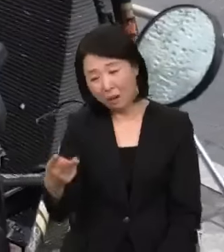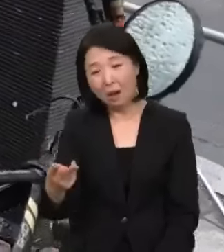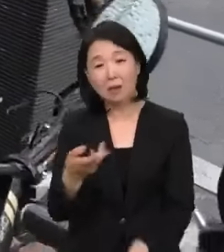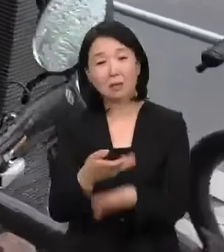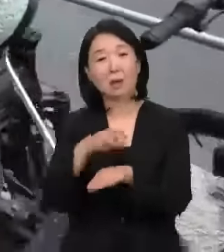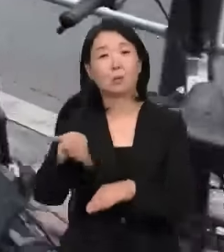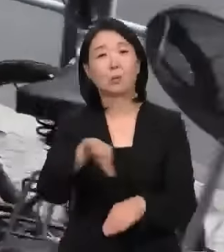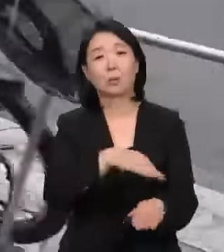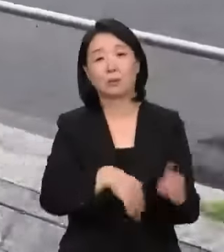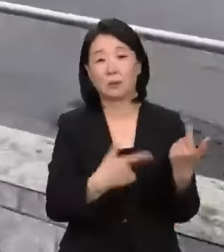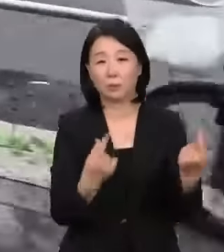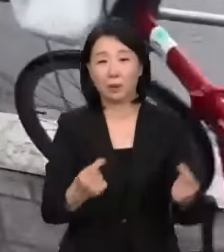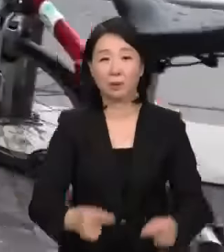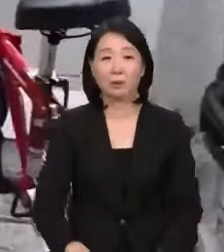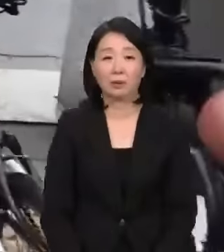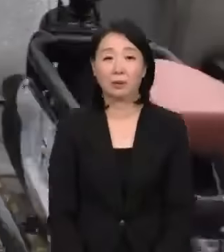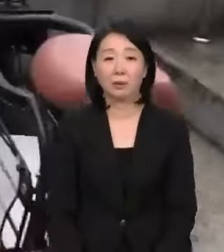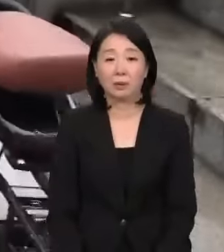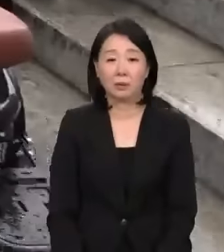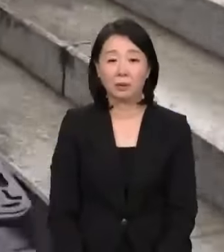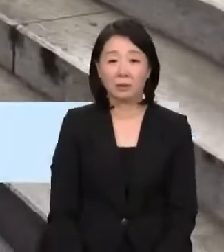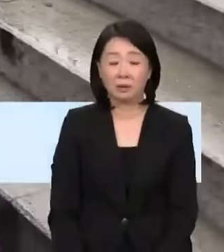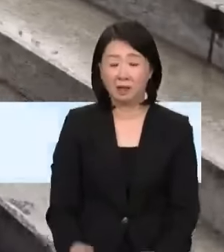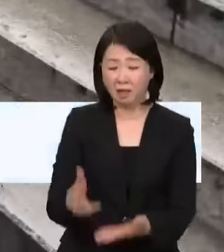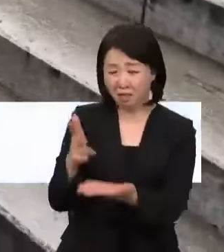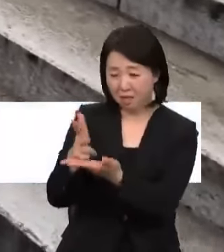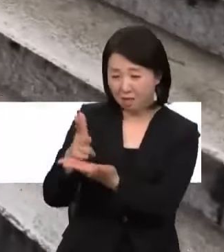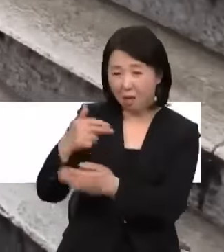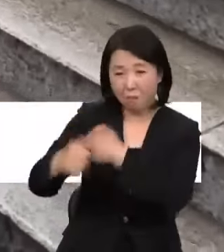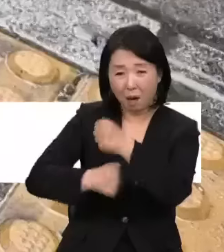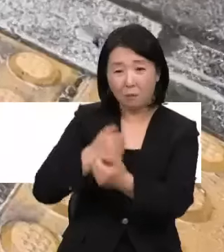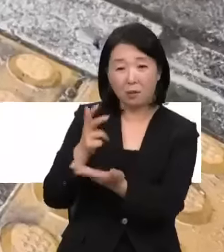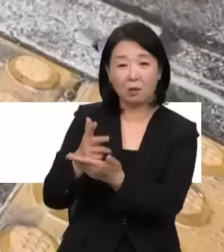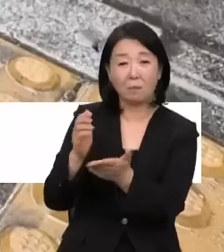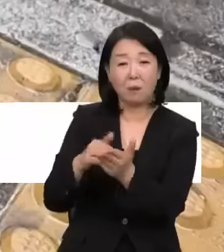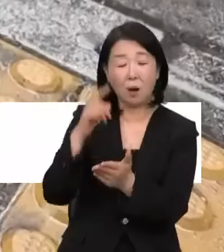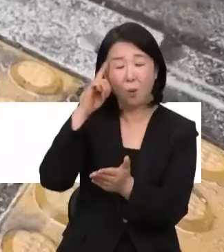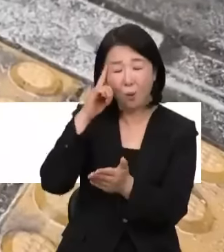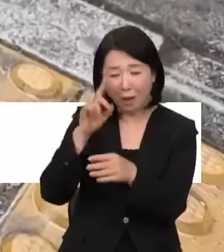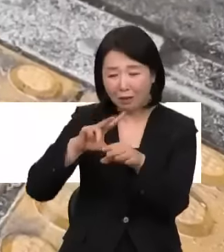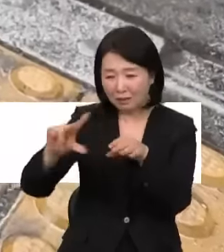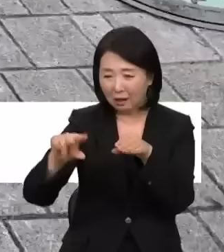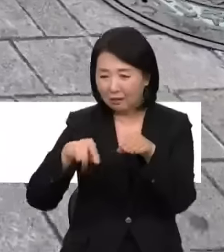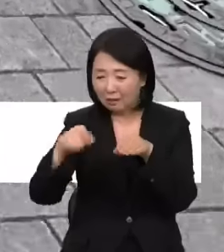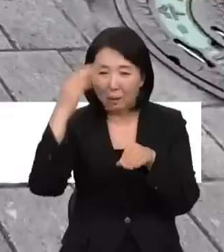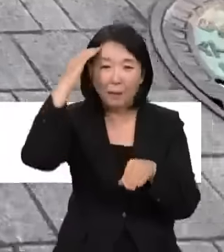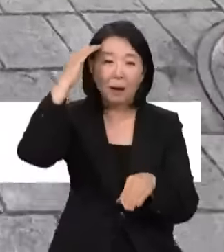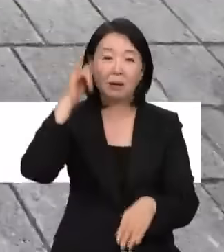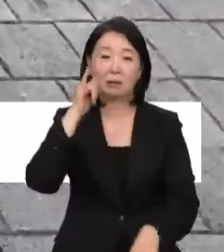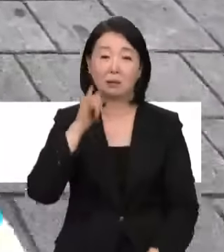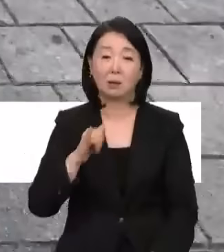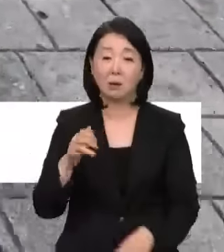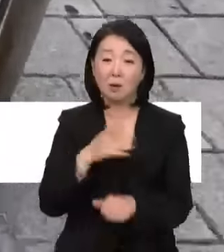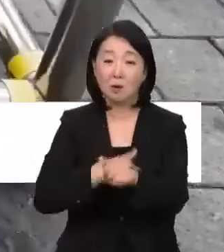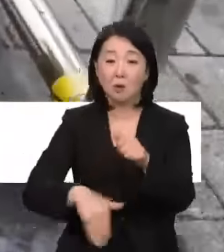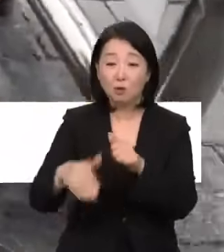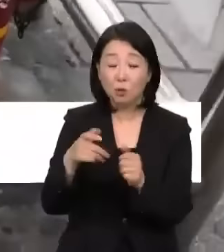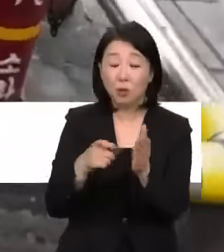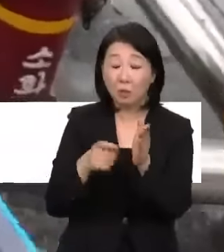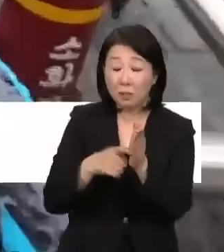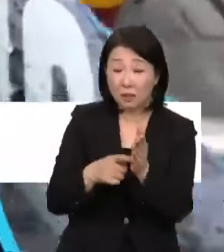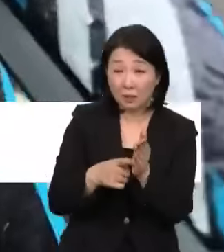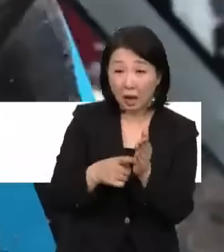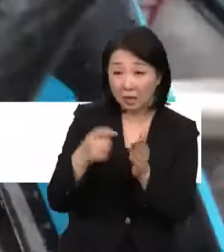곳도 마찬가지입니다. 아무렇게나 세워둔 자전거들이 입구를 아예 가로막고 있습니다. 주변에 있는